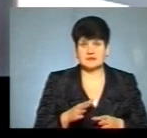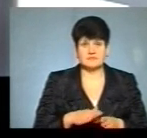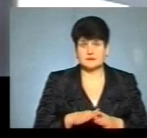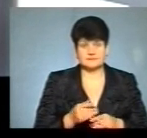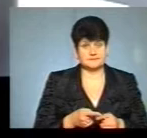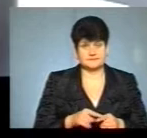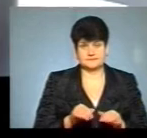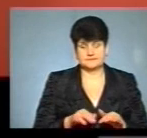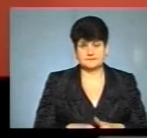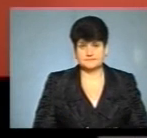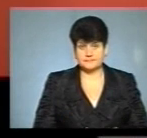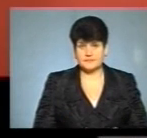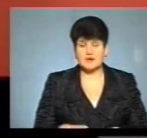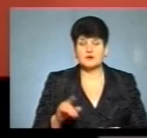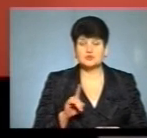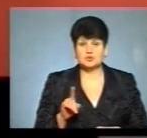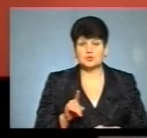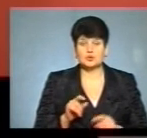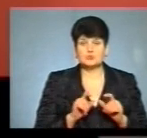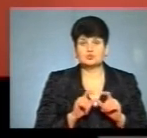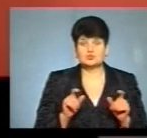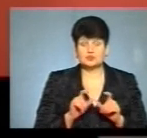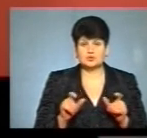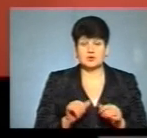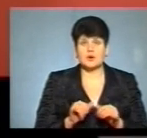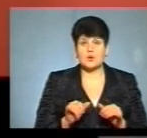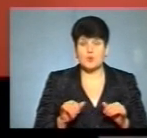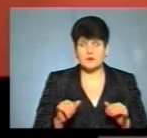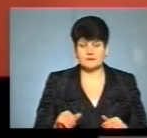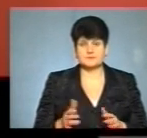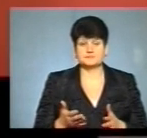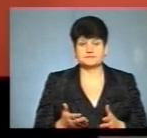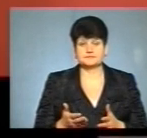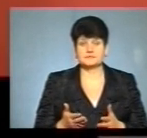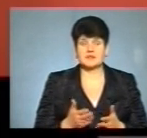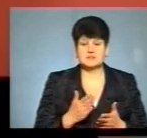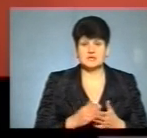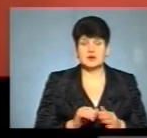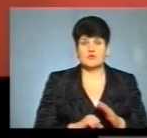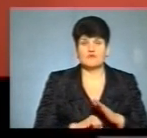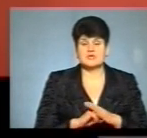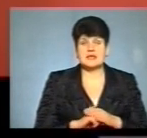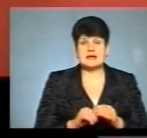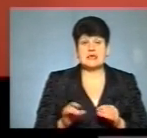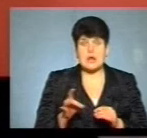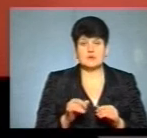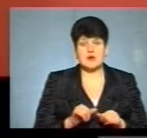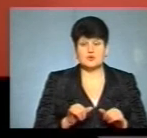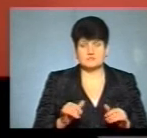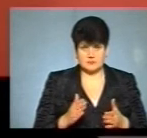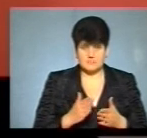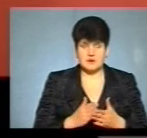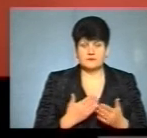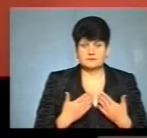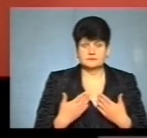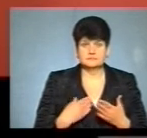речами. Щодо пунктів про розвиток, чи йдеться фонд регіонального розвитку, інші статті, чи вони мають відношення до бюджету,